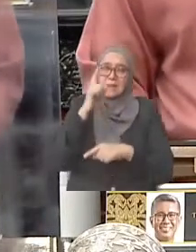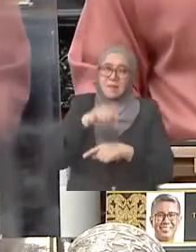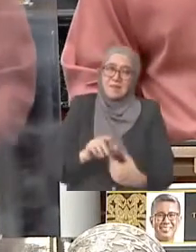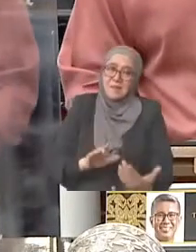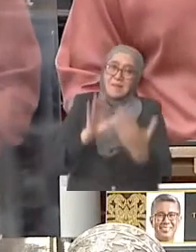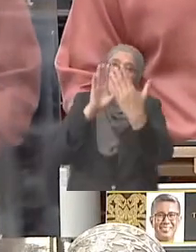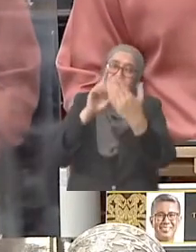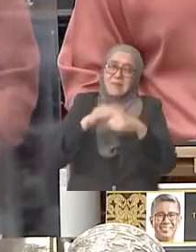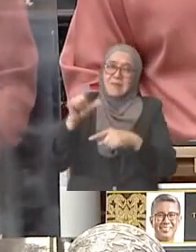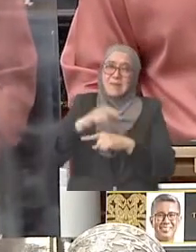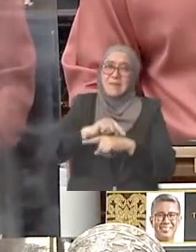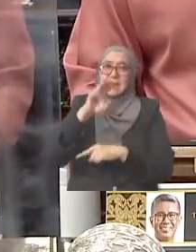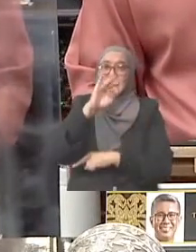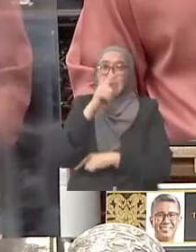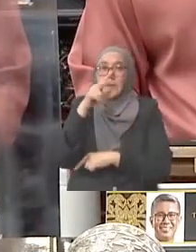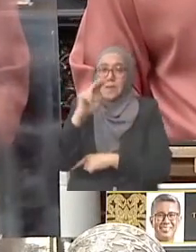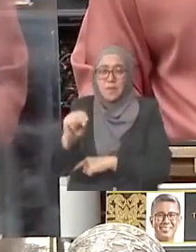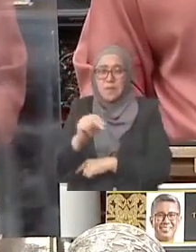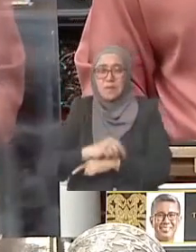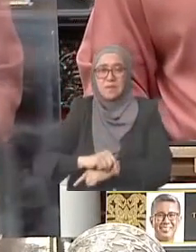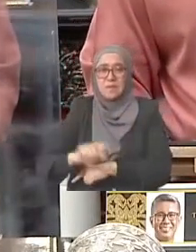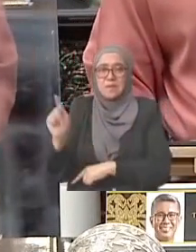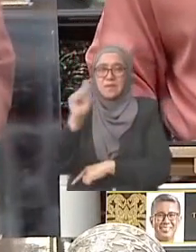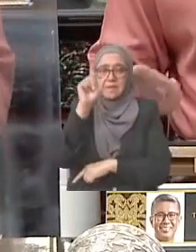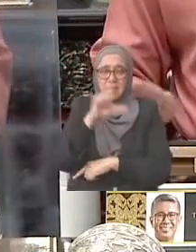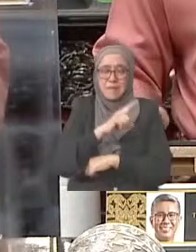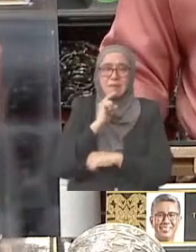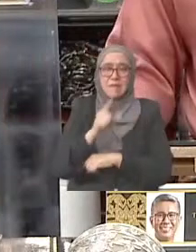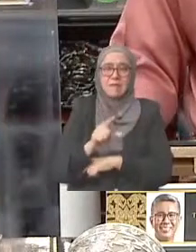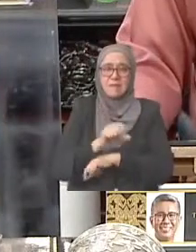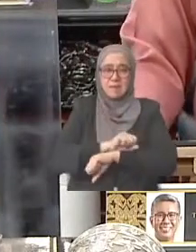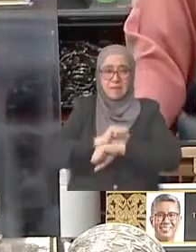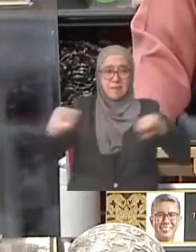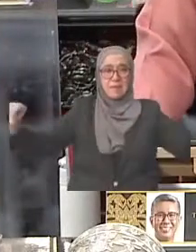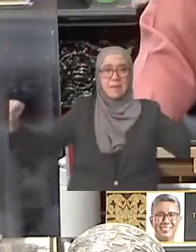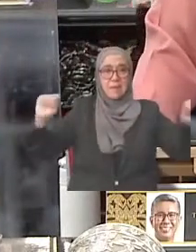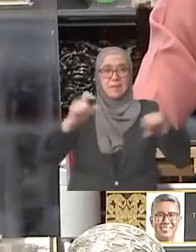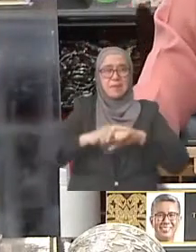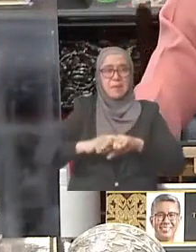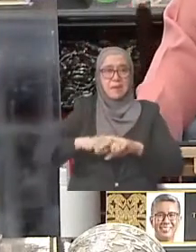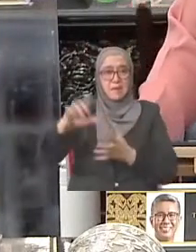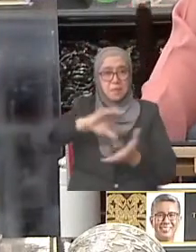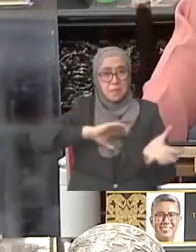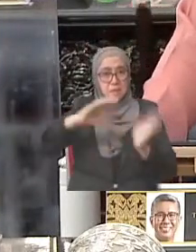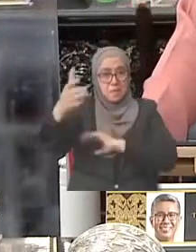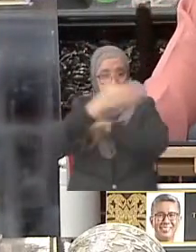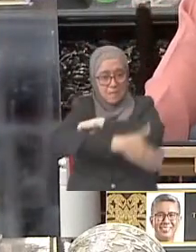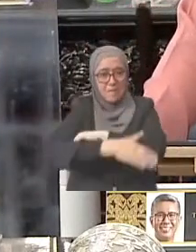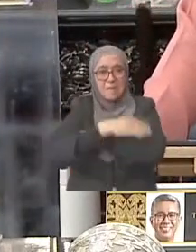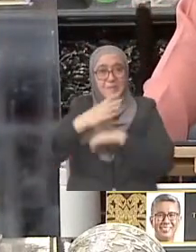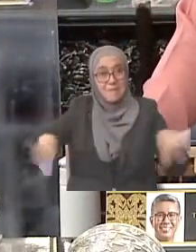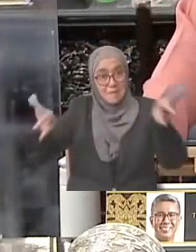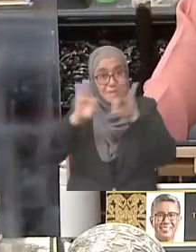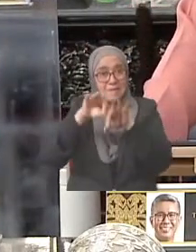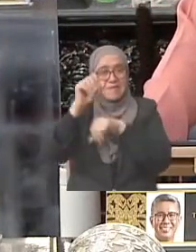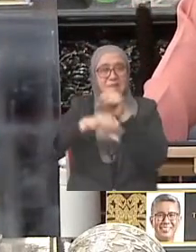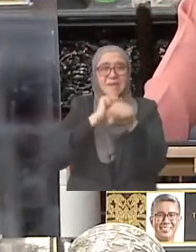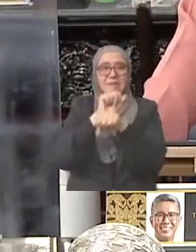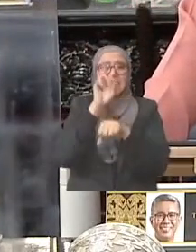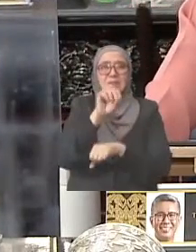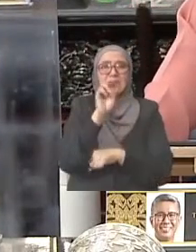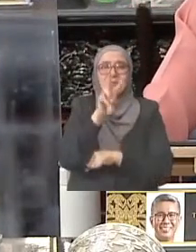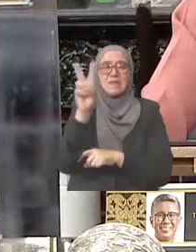kesiapsiagaan ejb urusan banjir di sana enggak mancanegara adalah amat penting bagi Tahun 2022 keuntungan